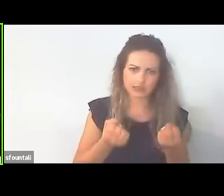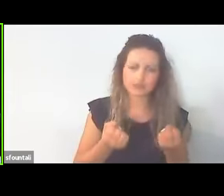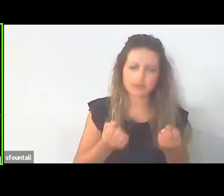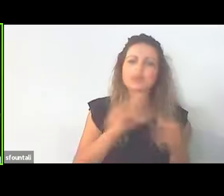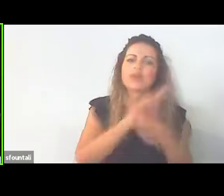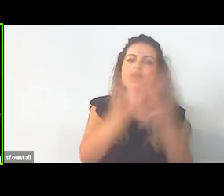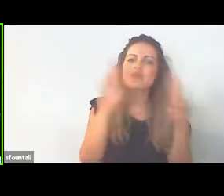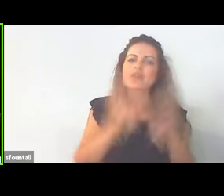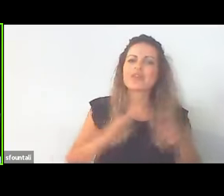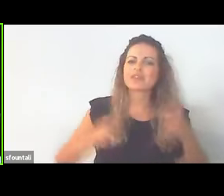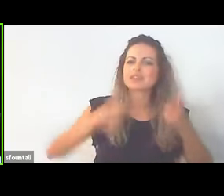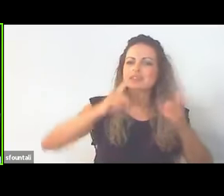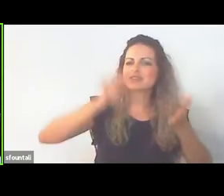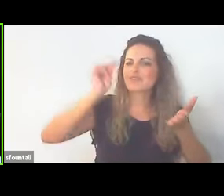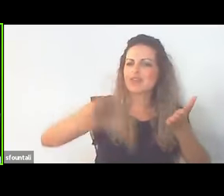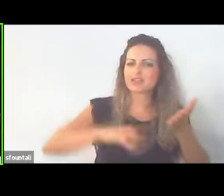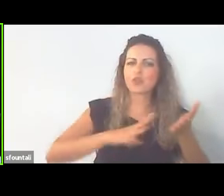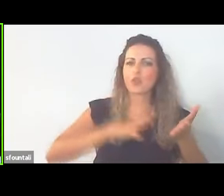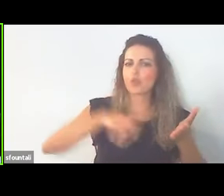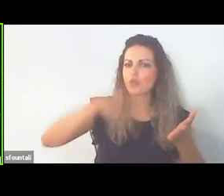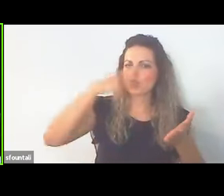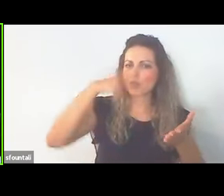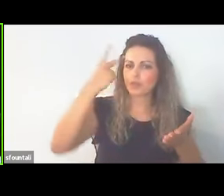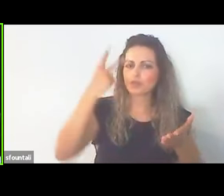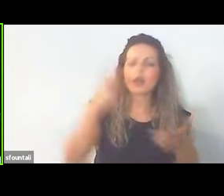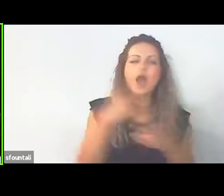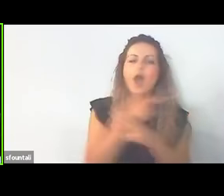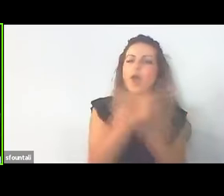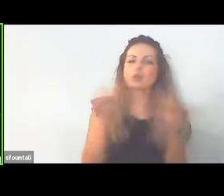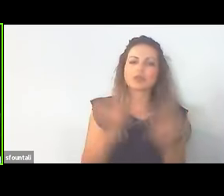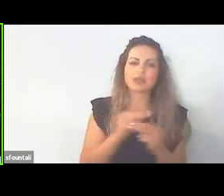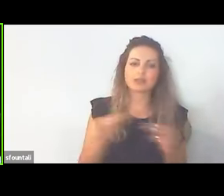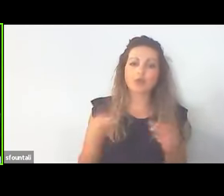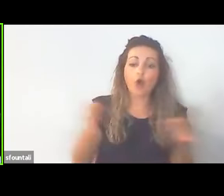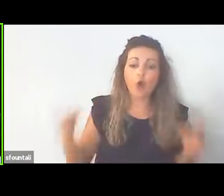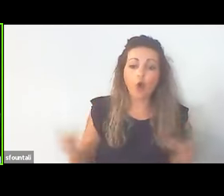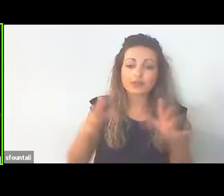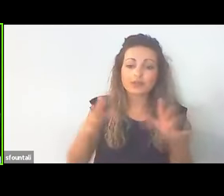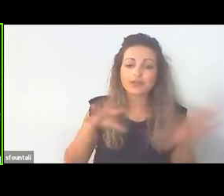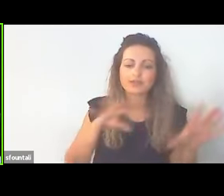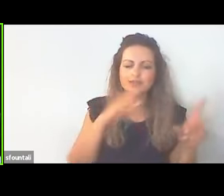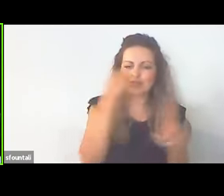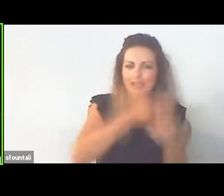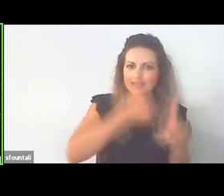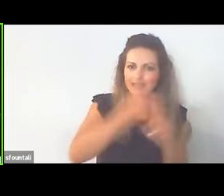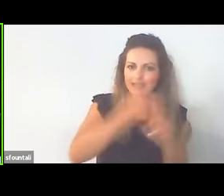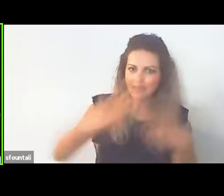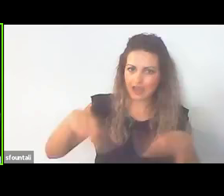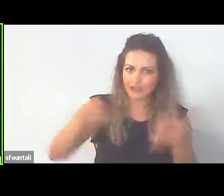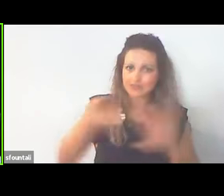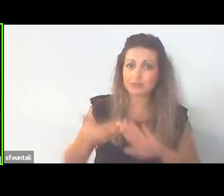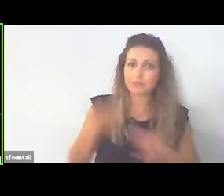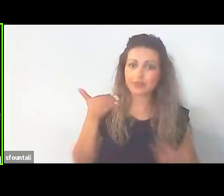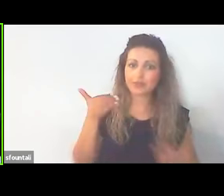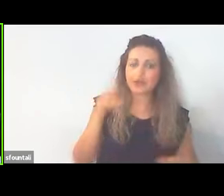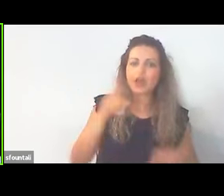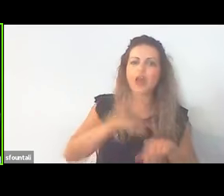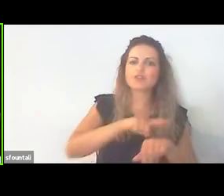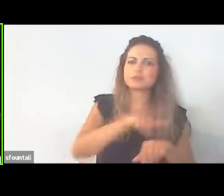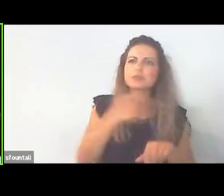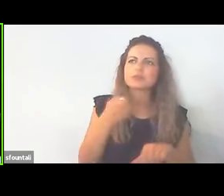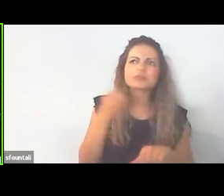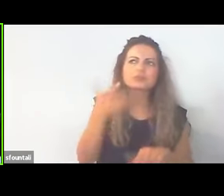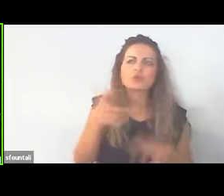τα ανθρώπινα δικαιώματα. Με αυτή την έννοια, όταν ξεκινήσαμε την εκστρατεία, μόλις 8 χώρες στην